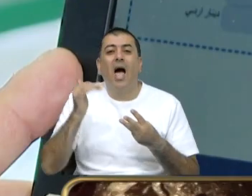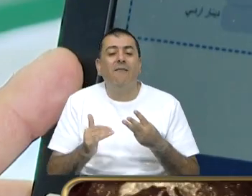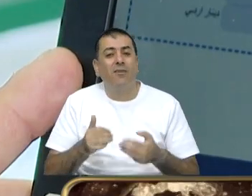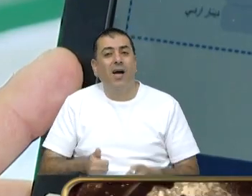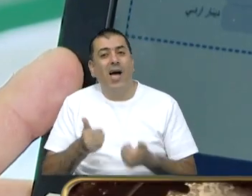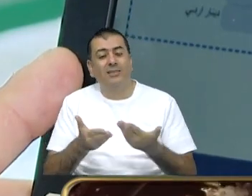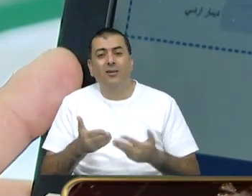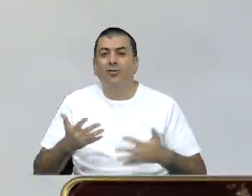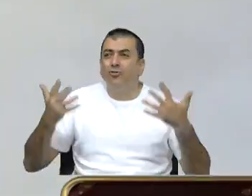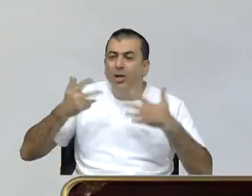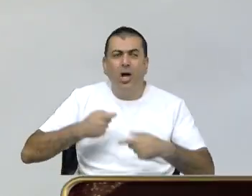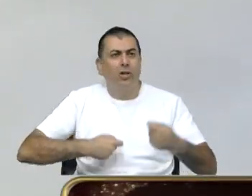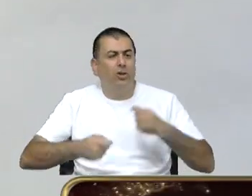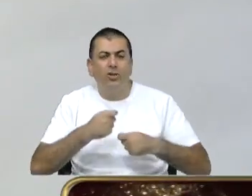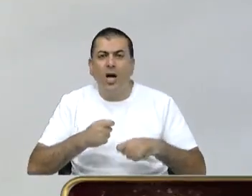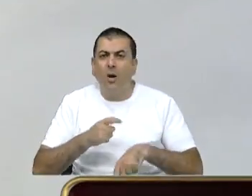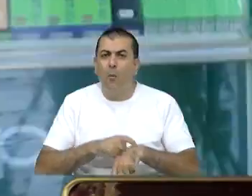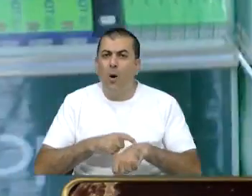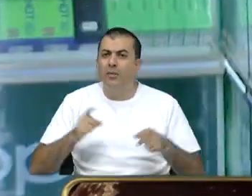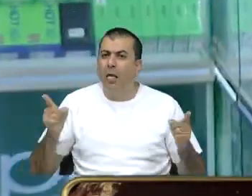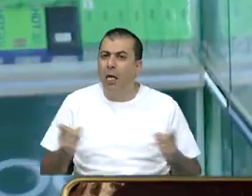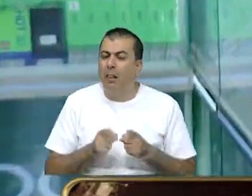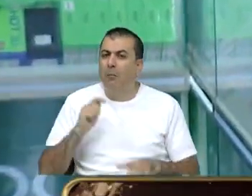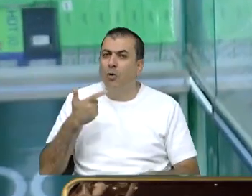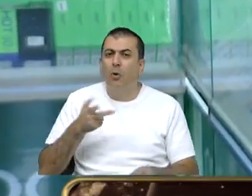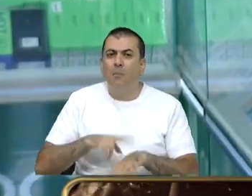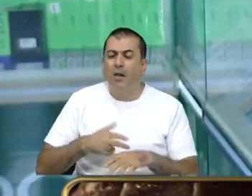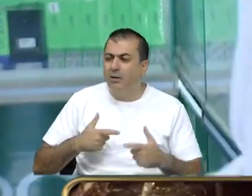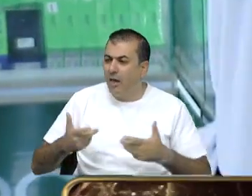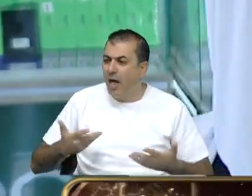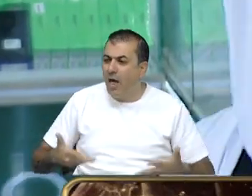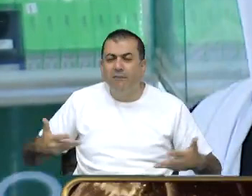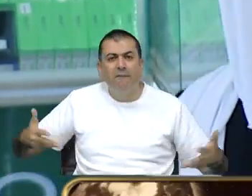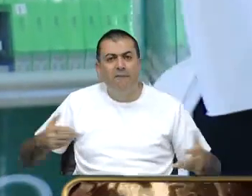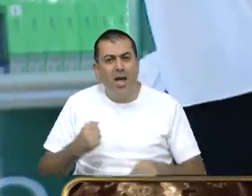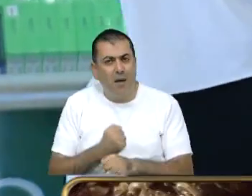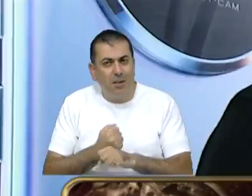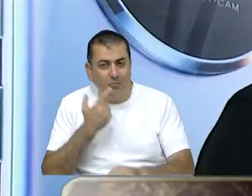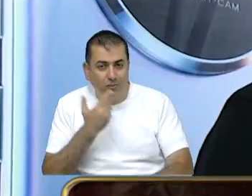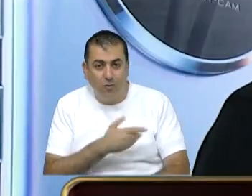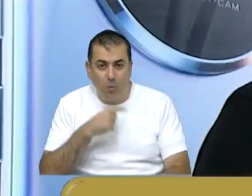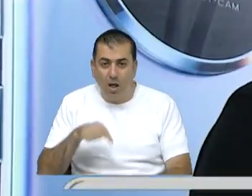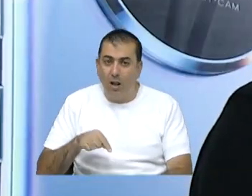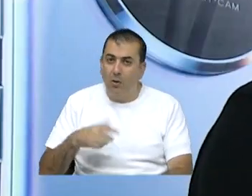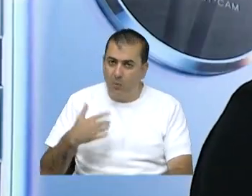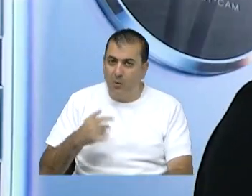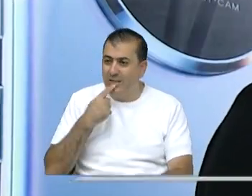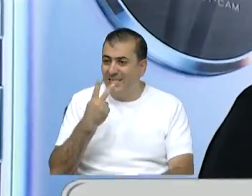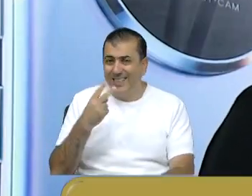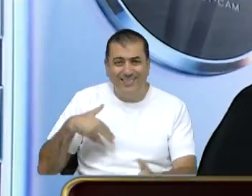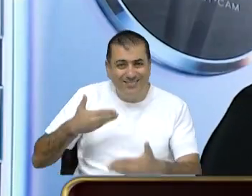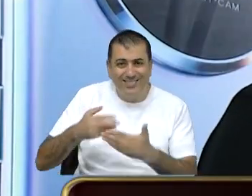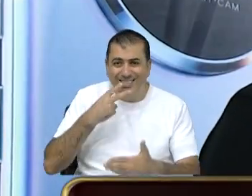والمنشات الاقتصاديه والارتقاء بجوده الخدمه باخر سنتين الاقبال صار كثير كبير عليهم